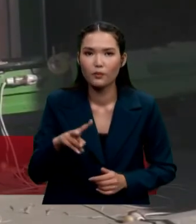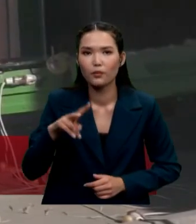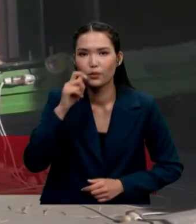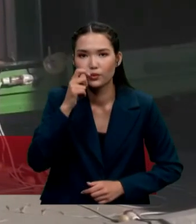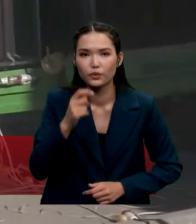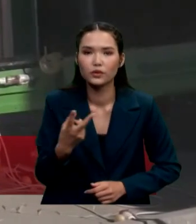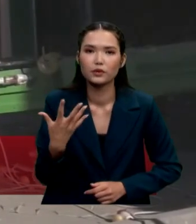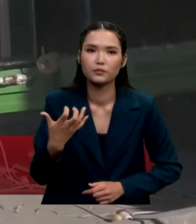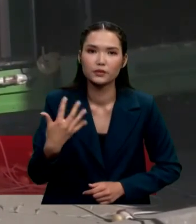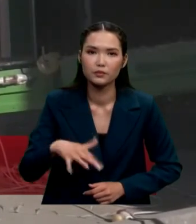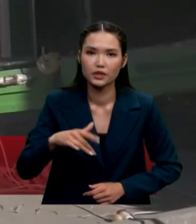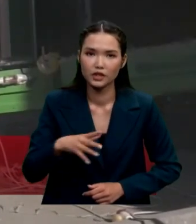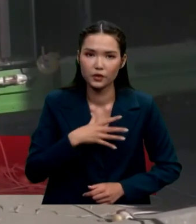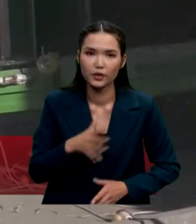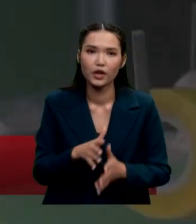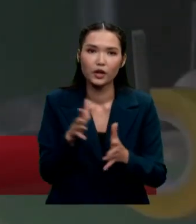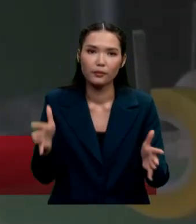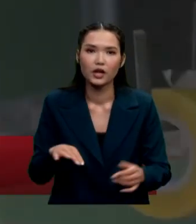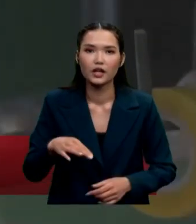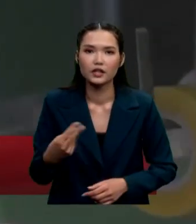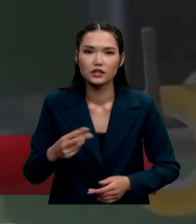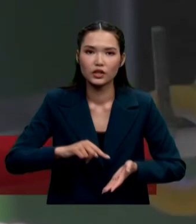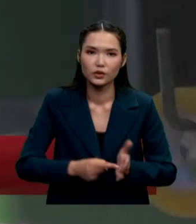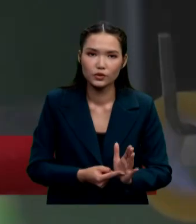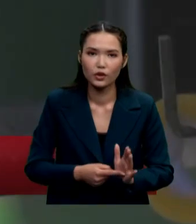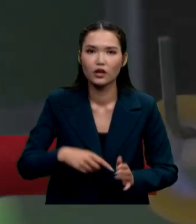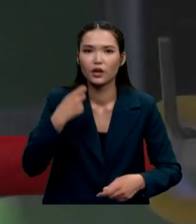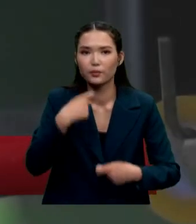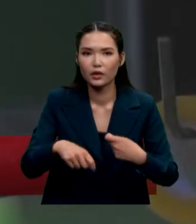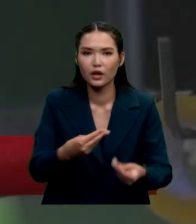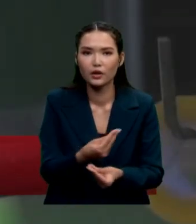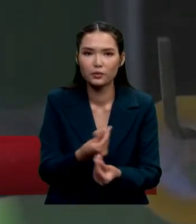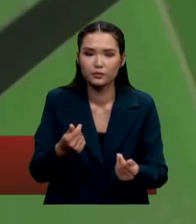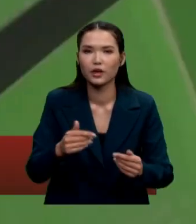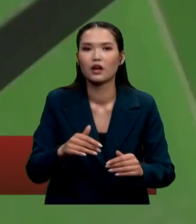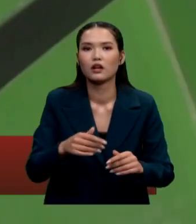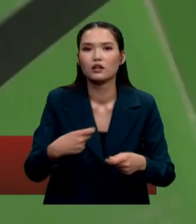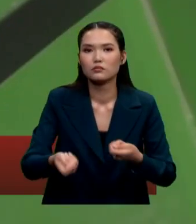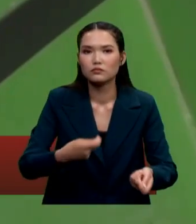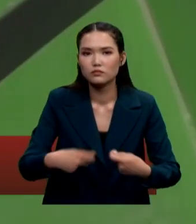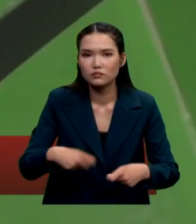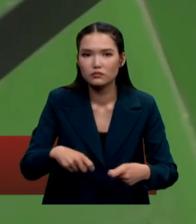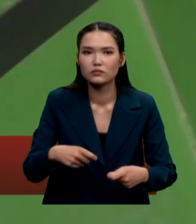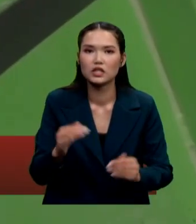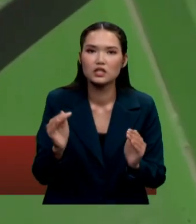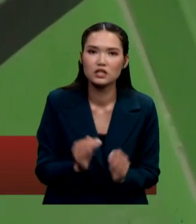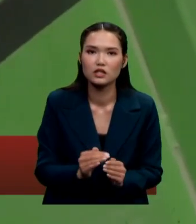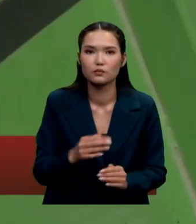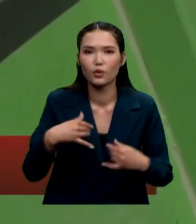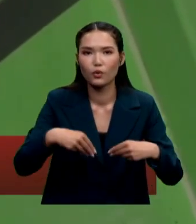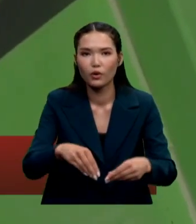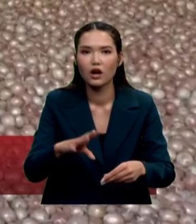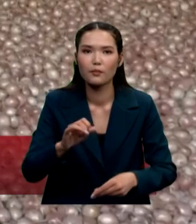до 550 тенге. Во многих торговых точках продукт просто исчез с прилавков. Дефицит объяснили низким урожаем в